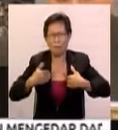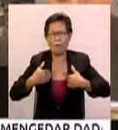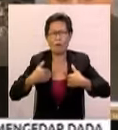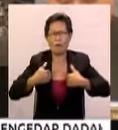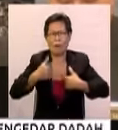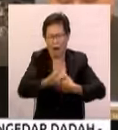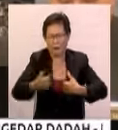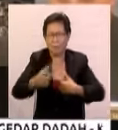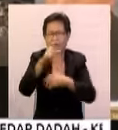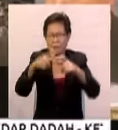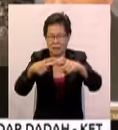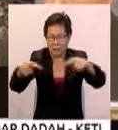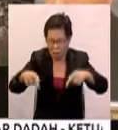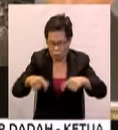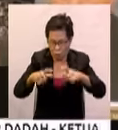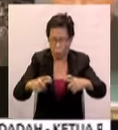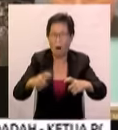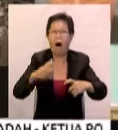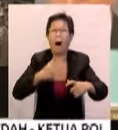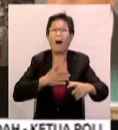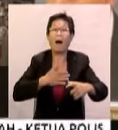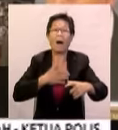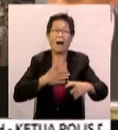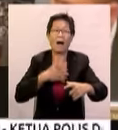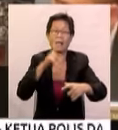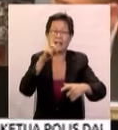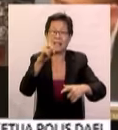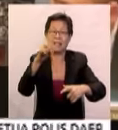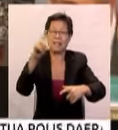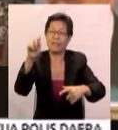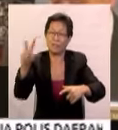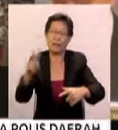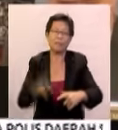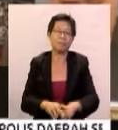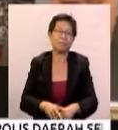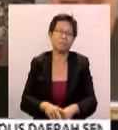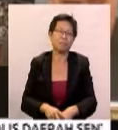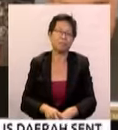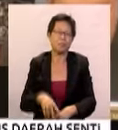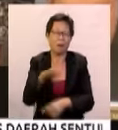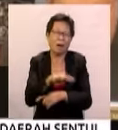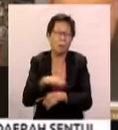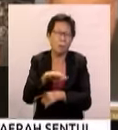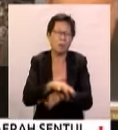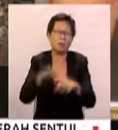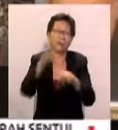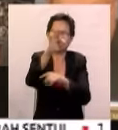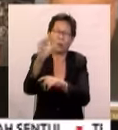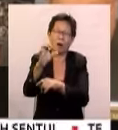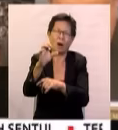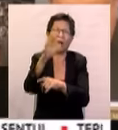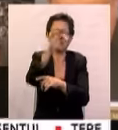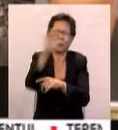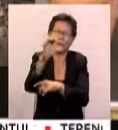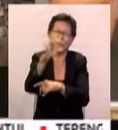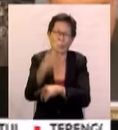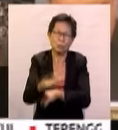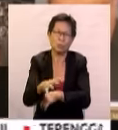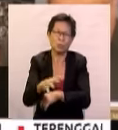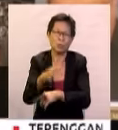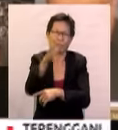peralatan dekoder ataupun IDTV atau set dekoder DTH. Lebih kurang 900 model IDTV telah pun, Tuan